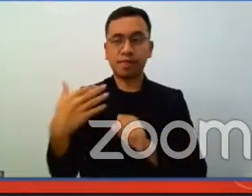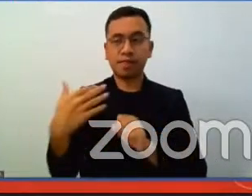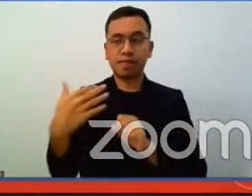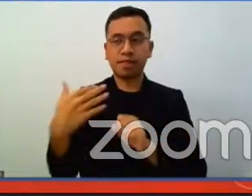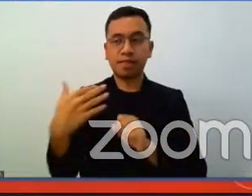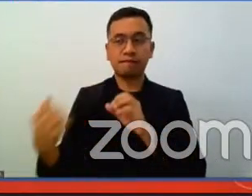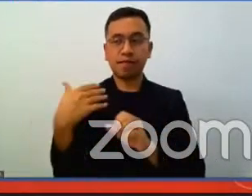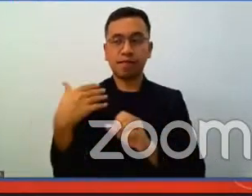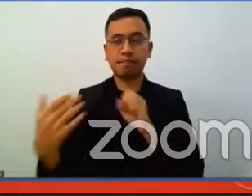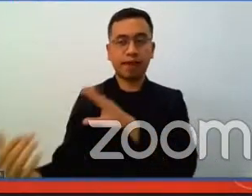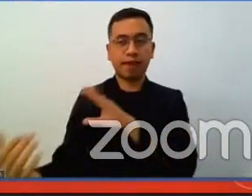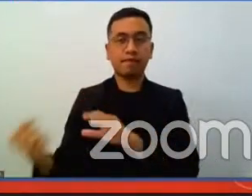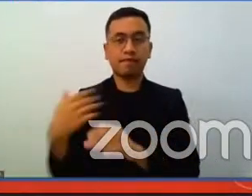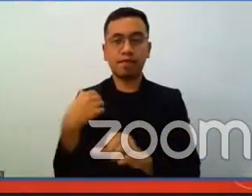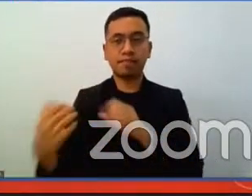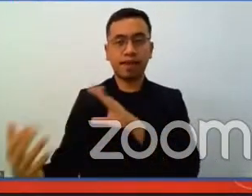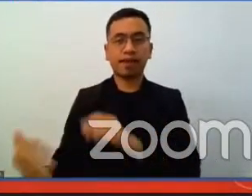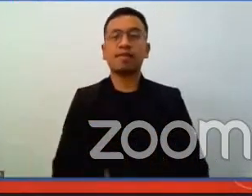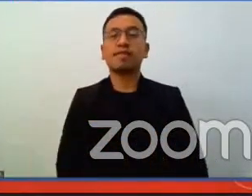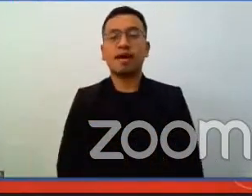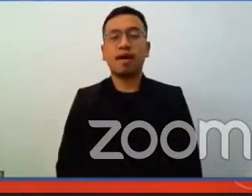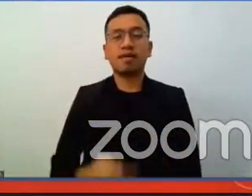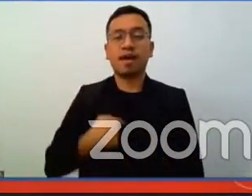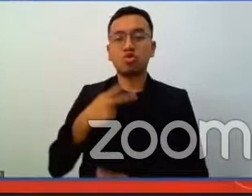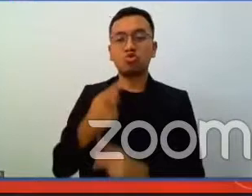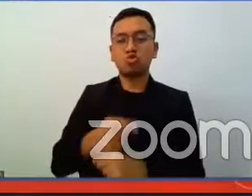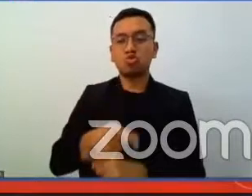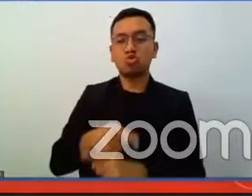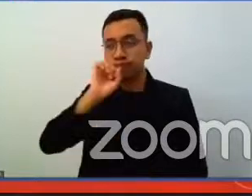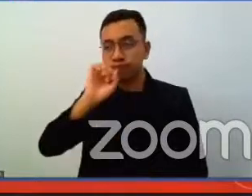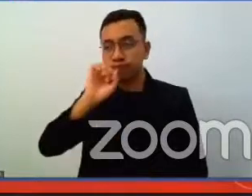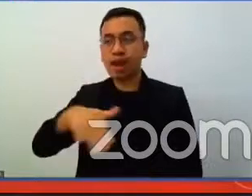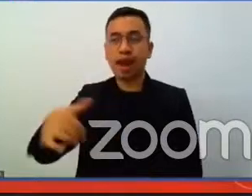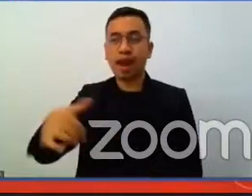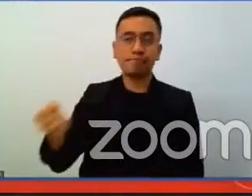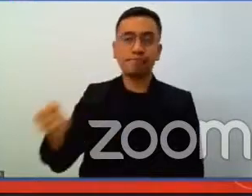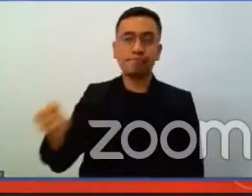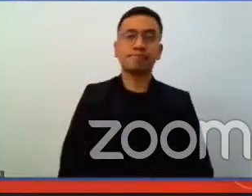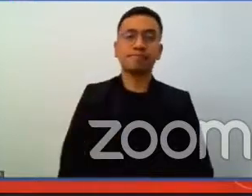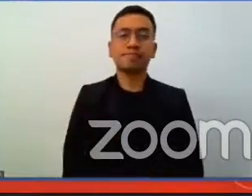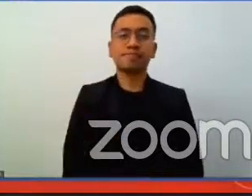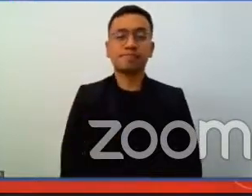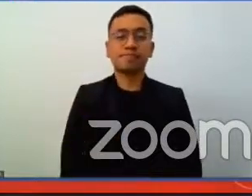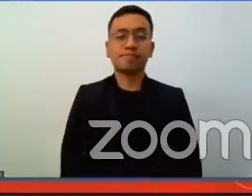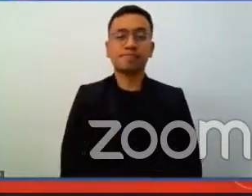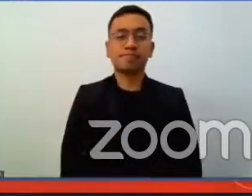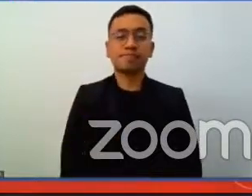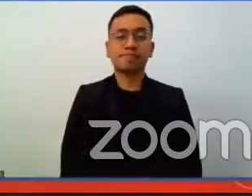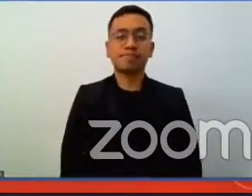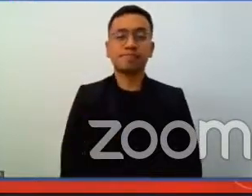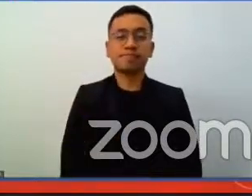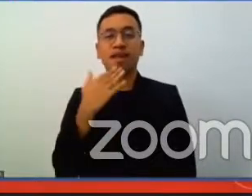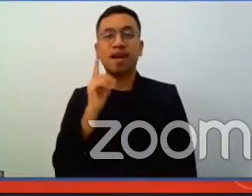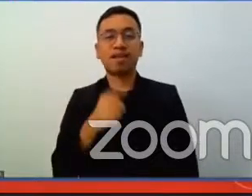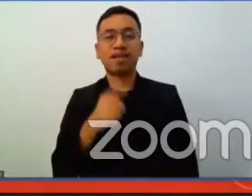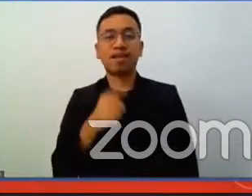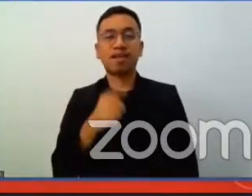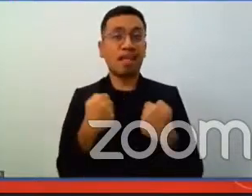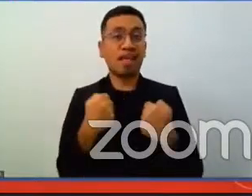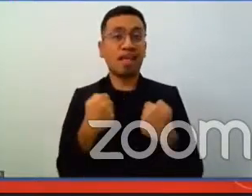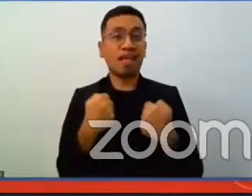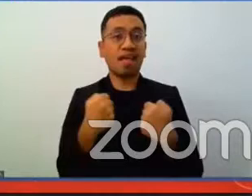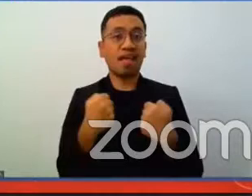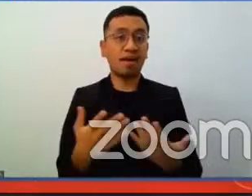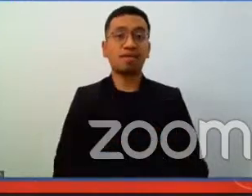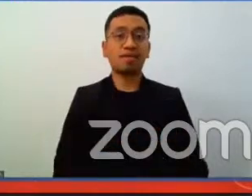ada interaksi langsung dengan siswa. Nah, salah satu tantangan kita pada saat mengajar itu biasanya kan kita